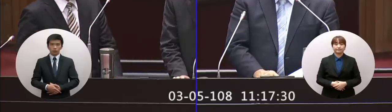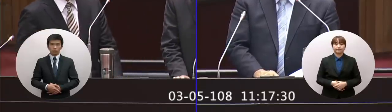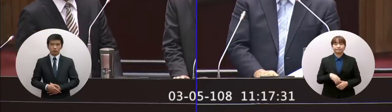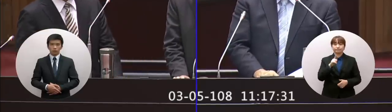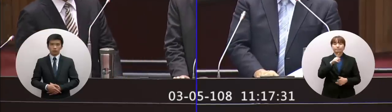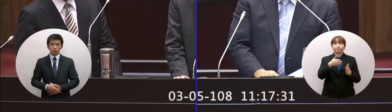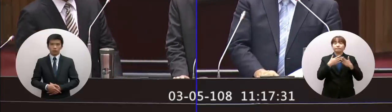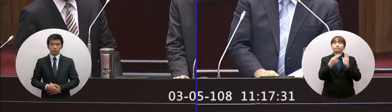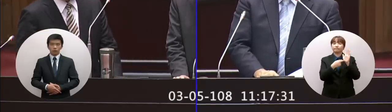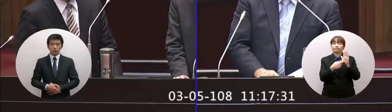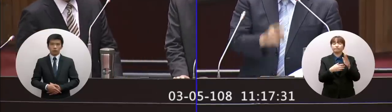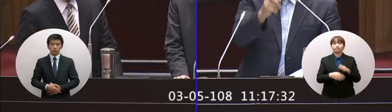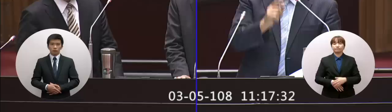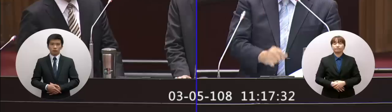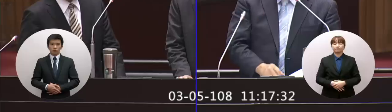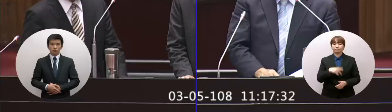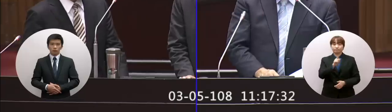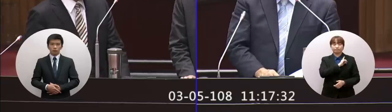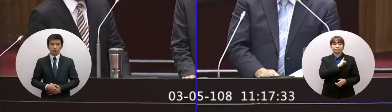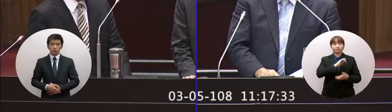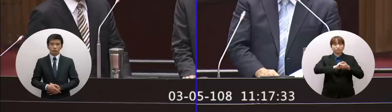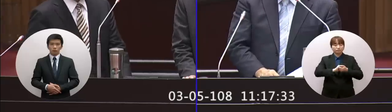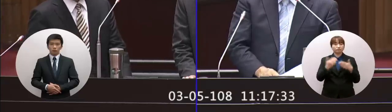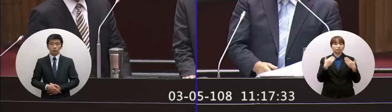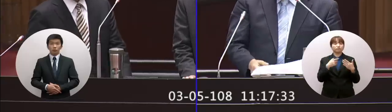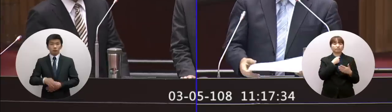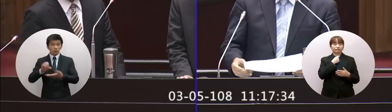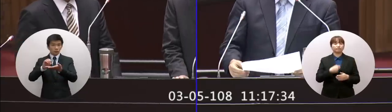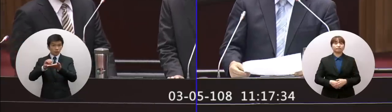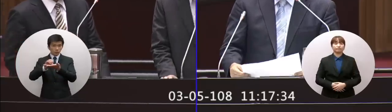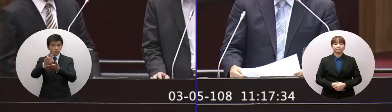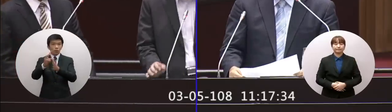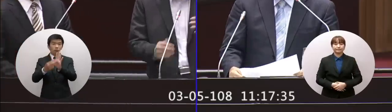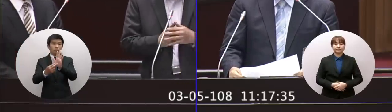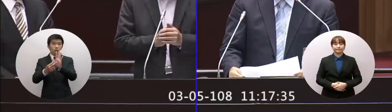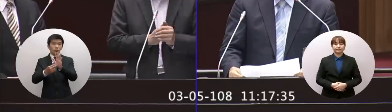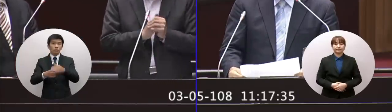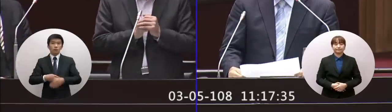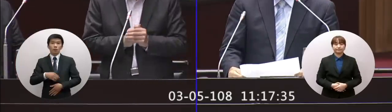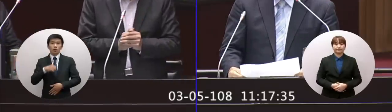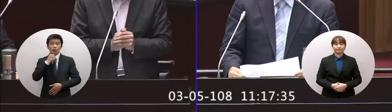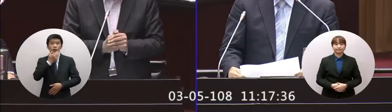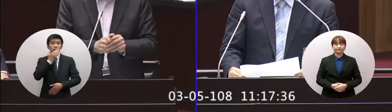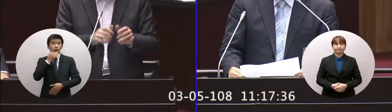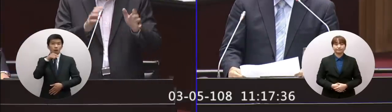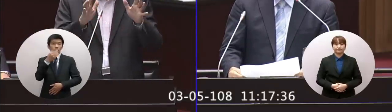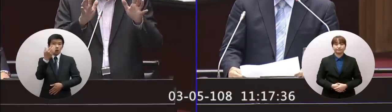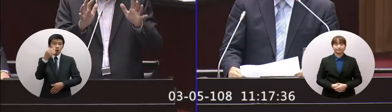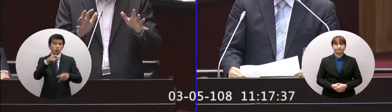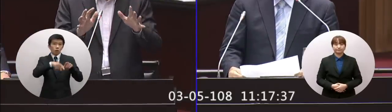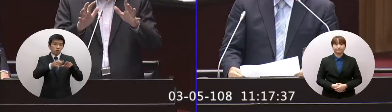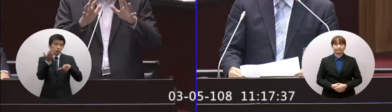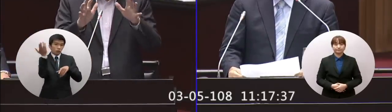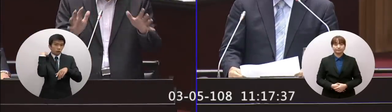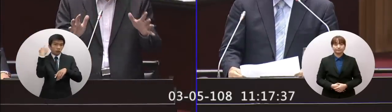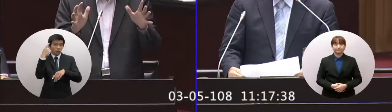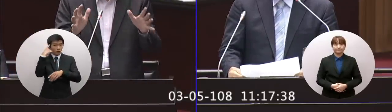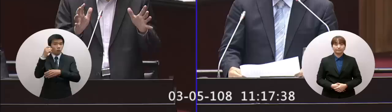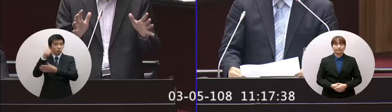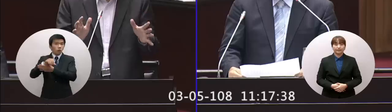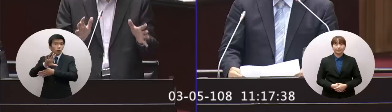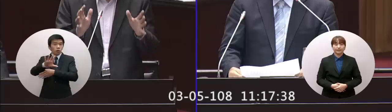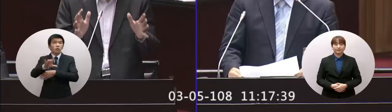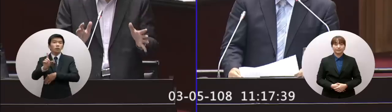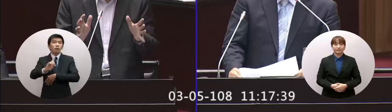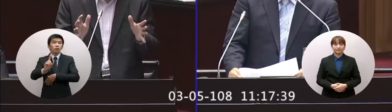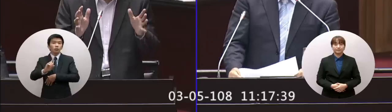院长你要表态啊，你的态度很重要。 委员报告，这个台糖其实已经有一个承诺，就是如果是可能是